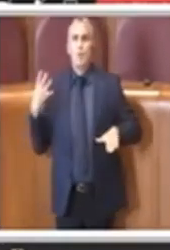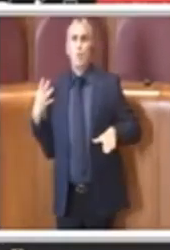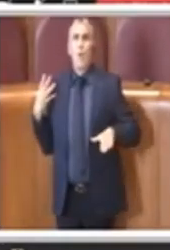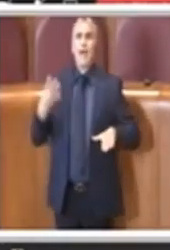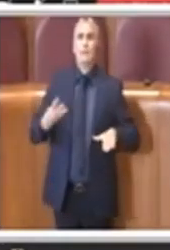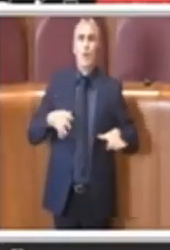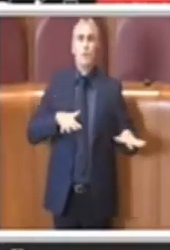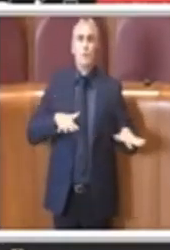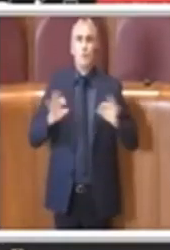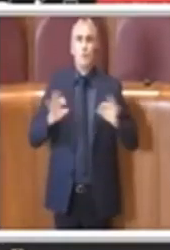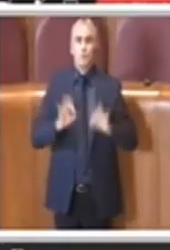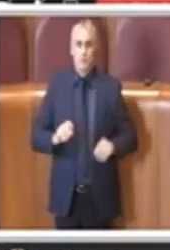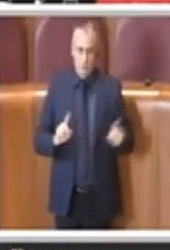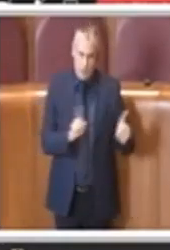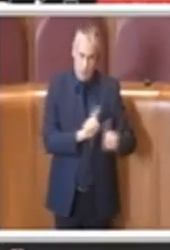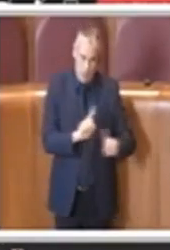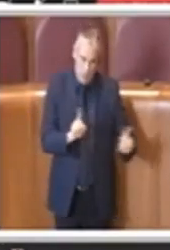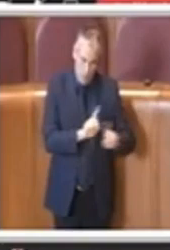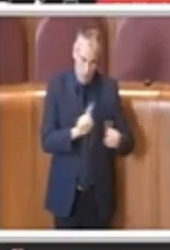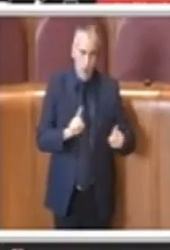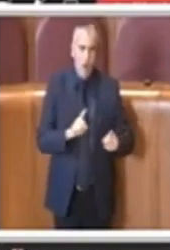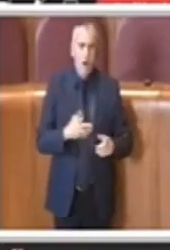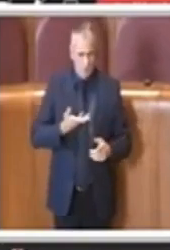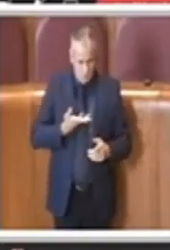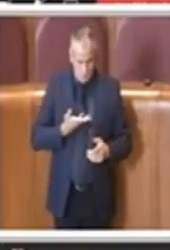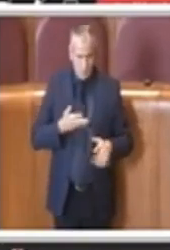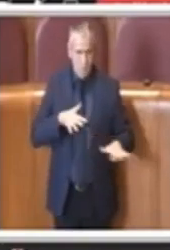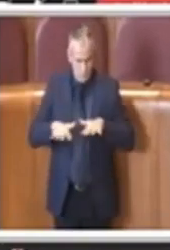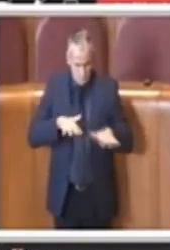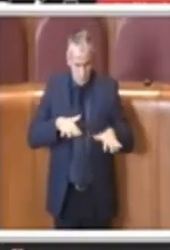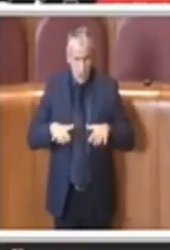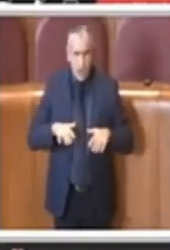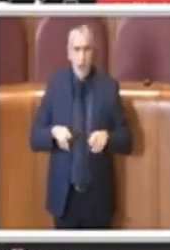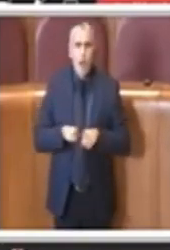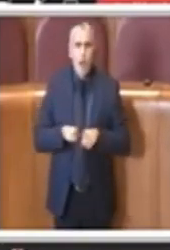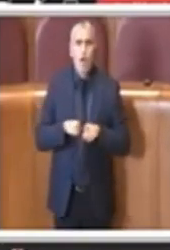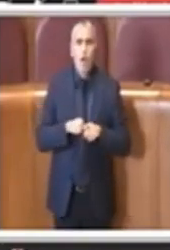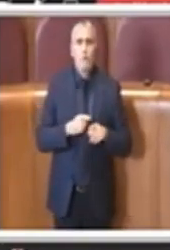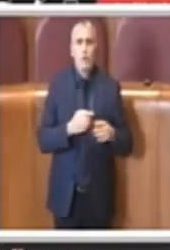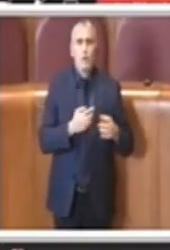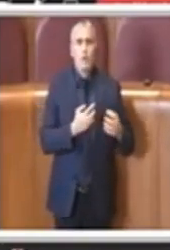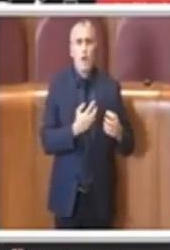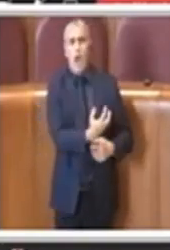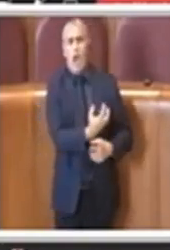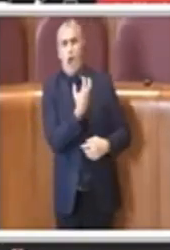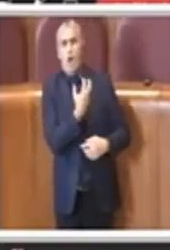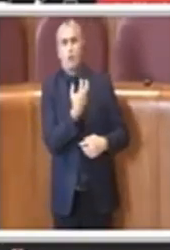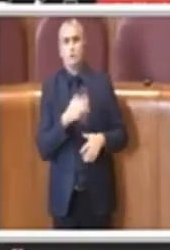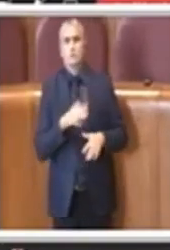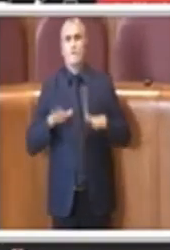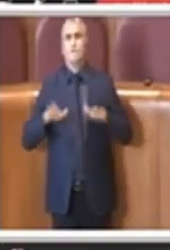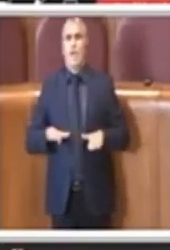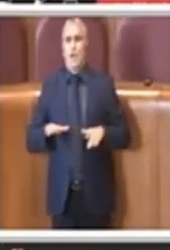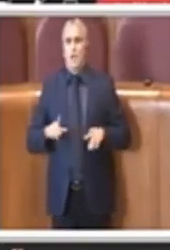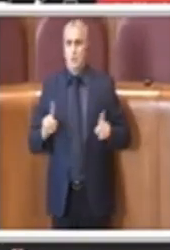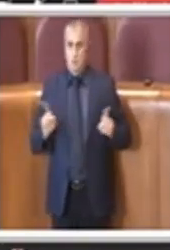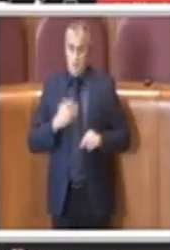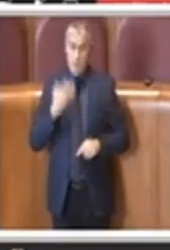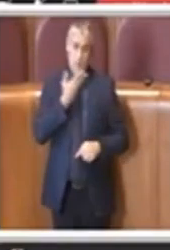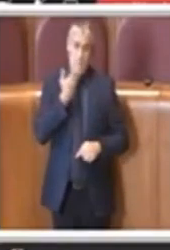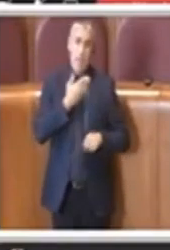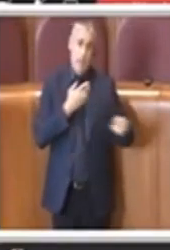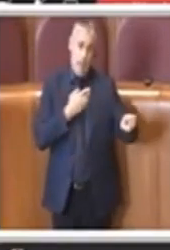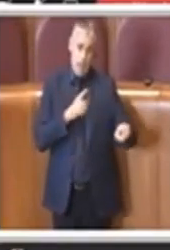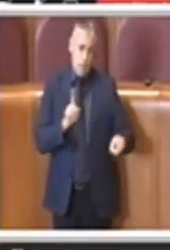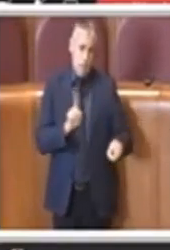più, aspettando appunto la catastrofe climatica. Questo è sbagliato, è scorretto,